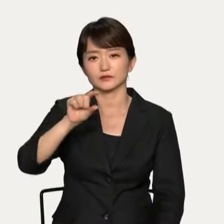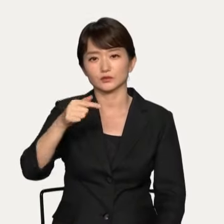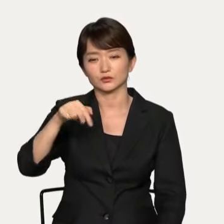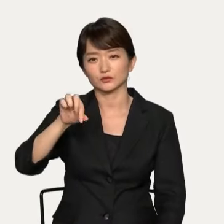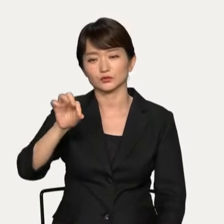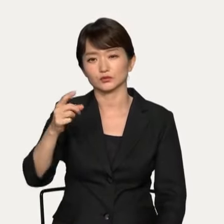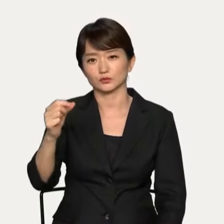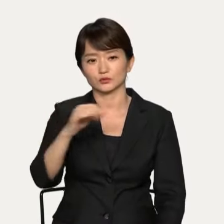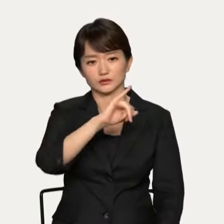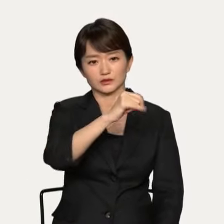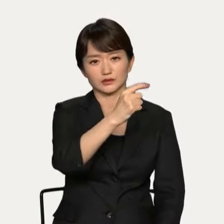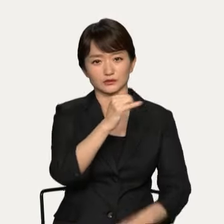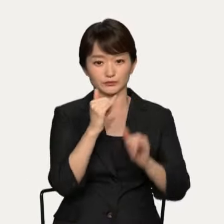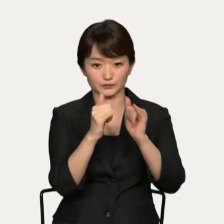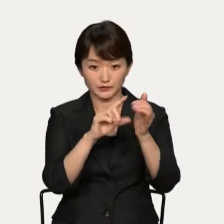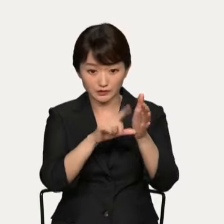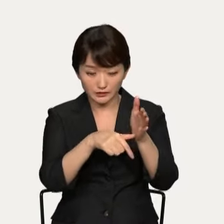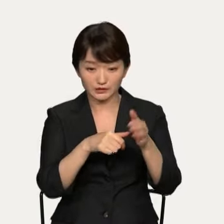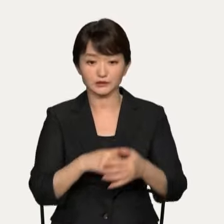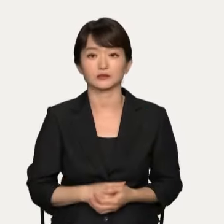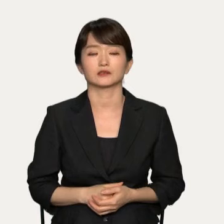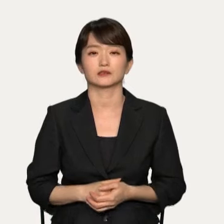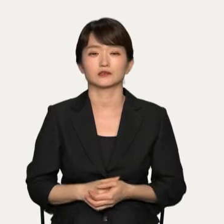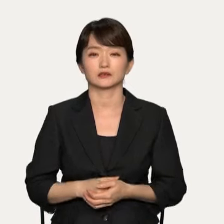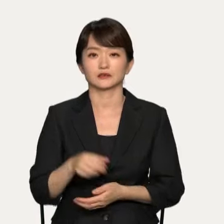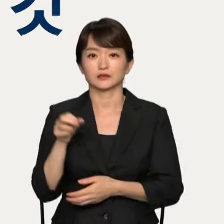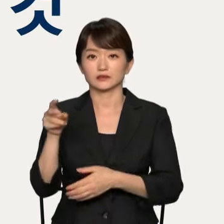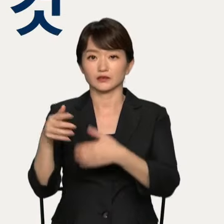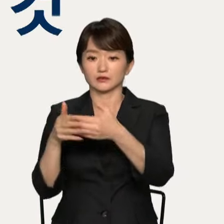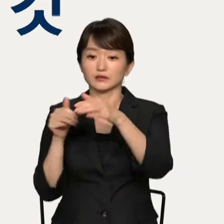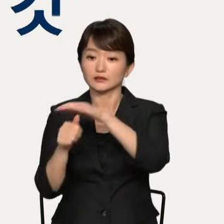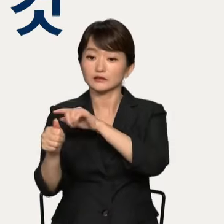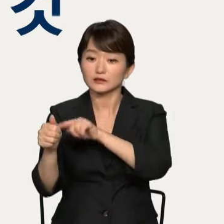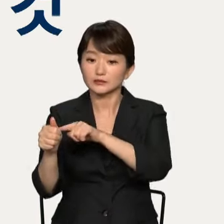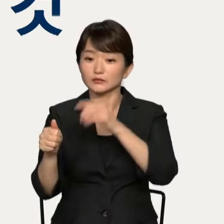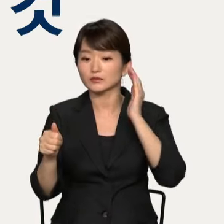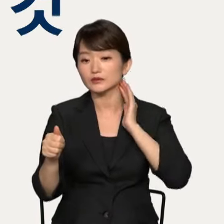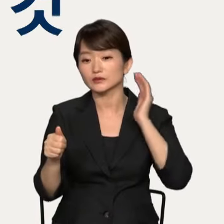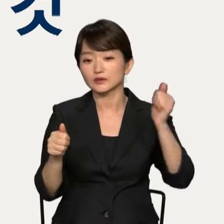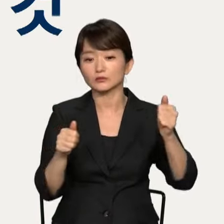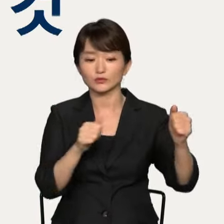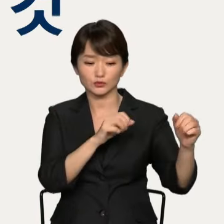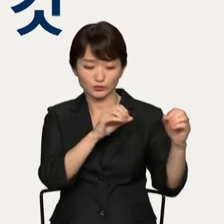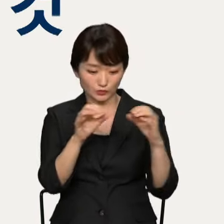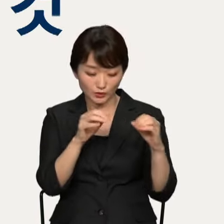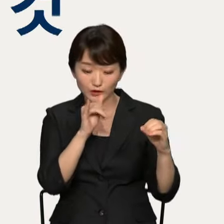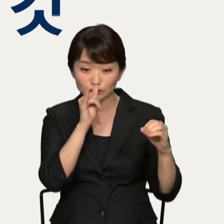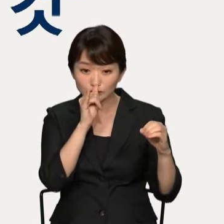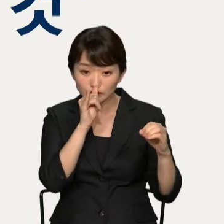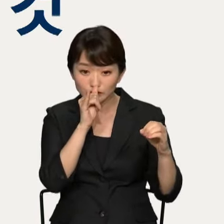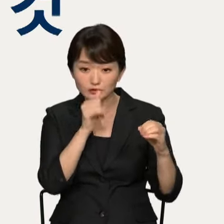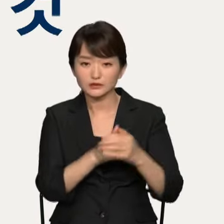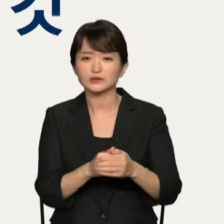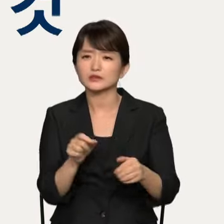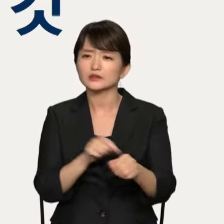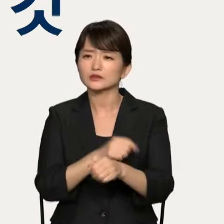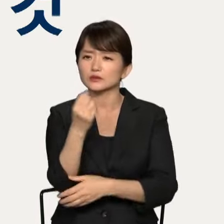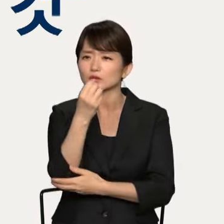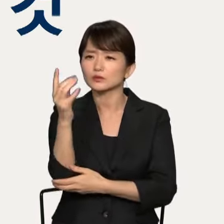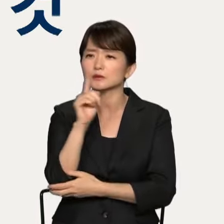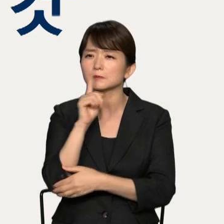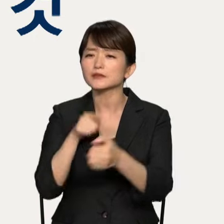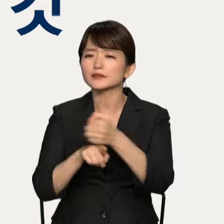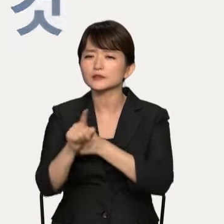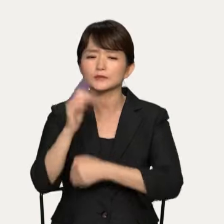JTBC 집권여당 대표가 대통령실과 소통할 수 있는 공식 통로를 놔두고 특정 언론에 이야기하는 것은 대통령을